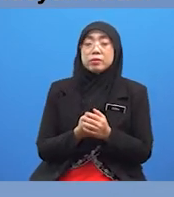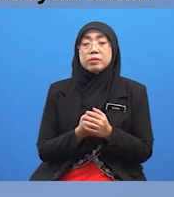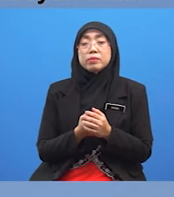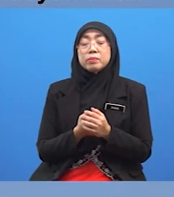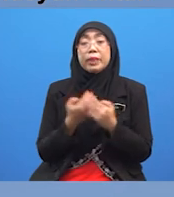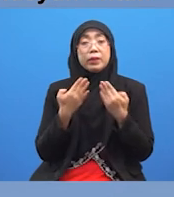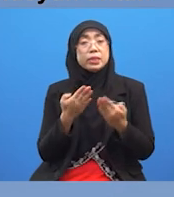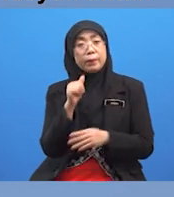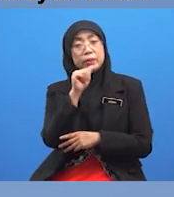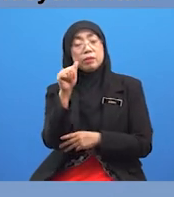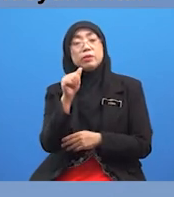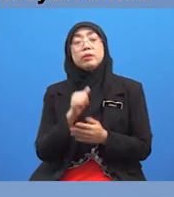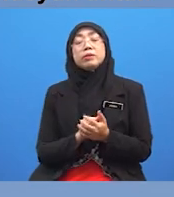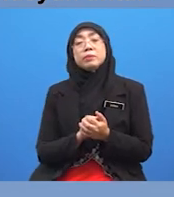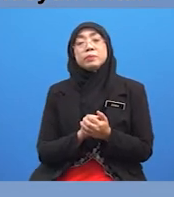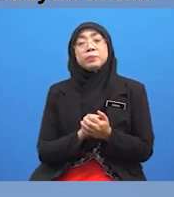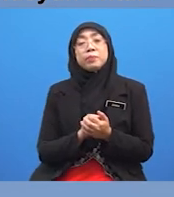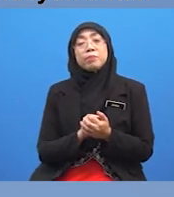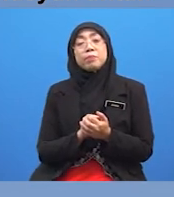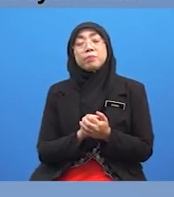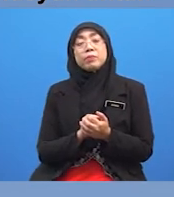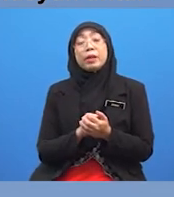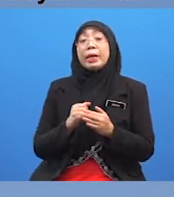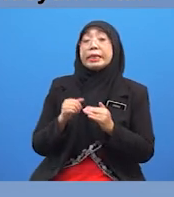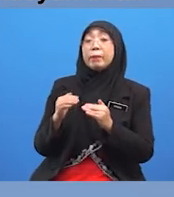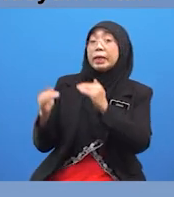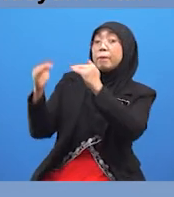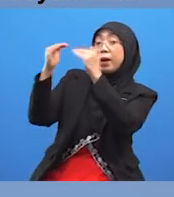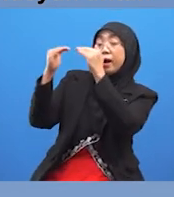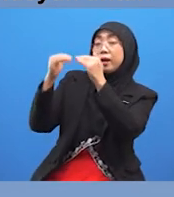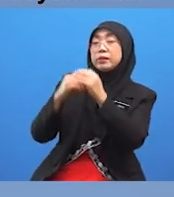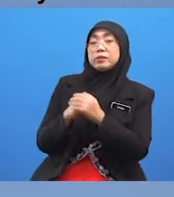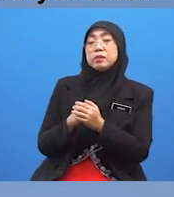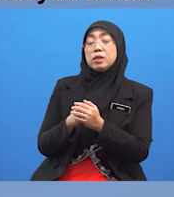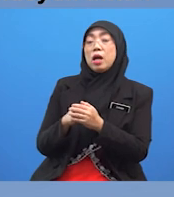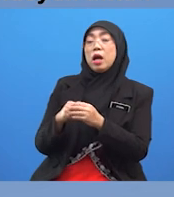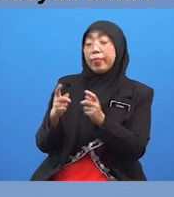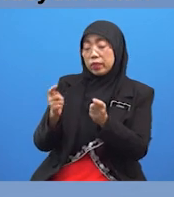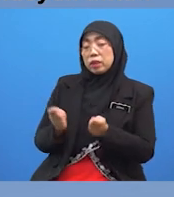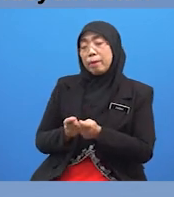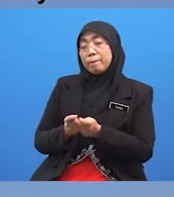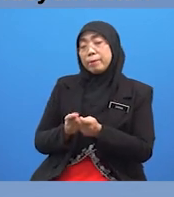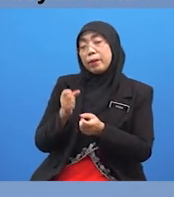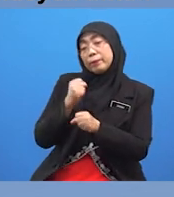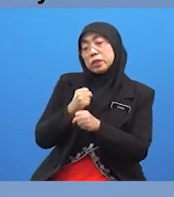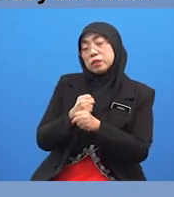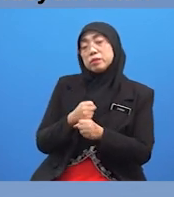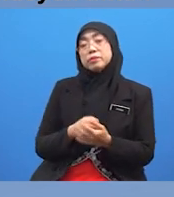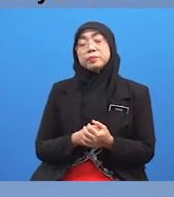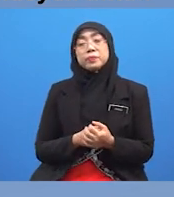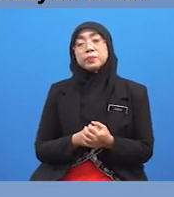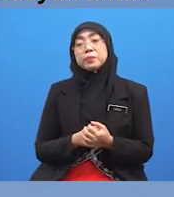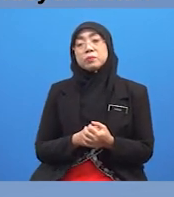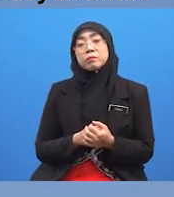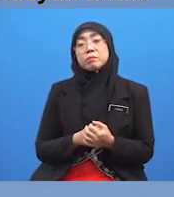pada malam penubuhan syarikat Lombong Lembah Tualang. Maka dengan berbuat